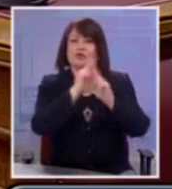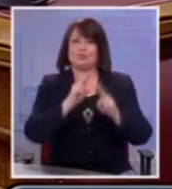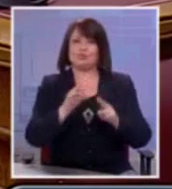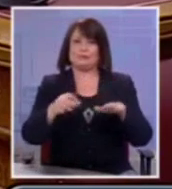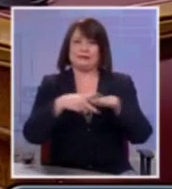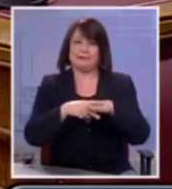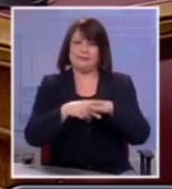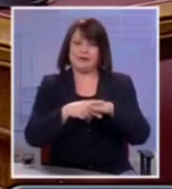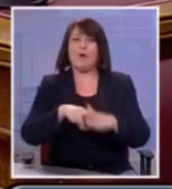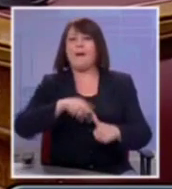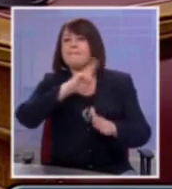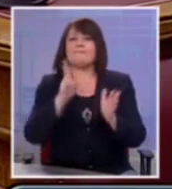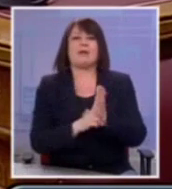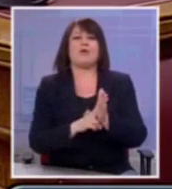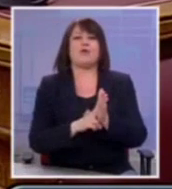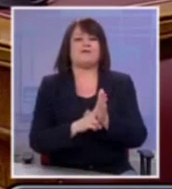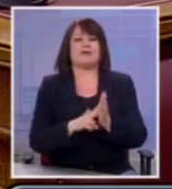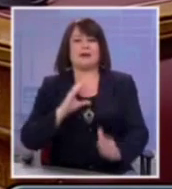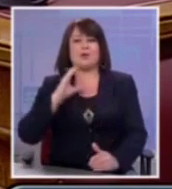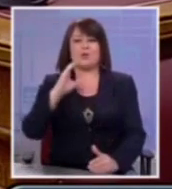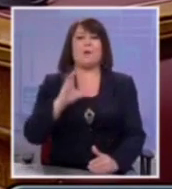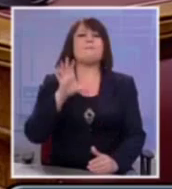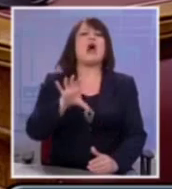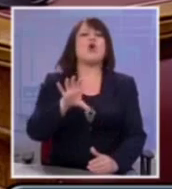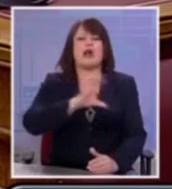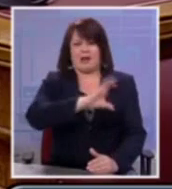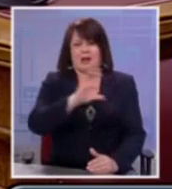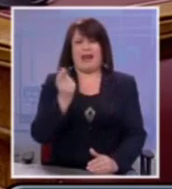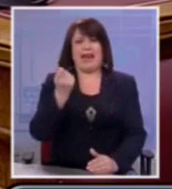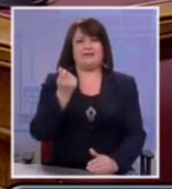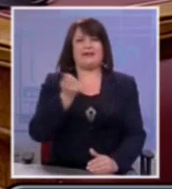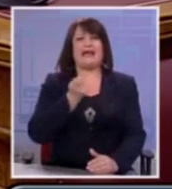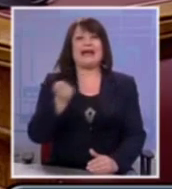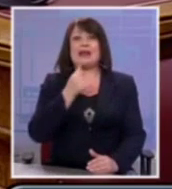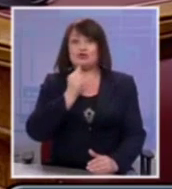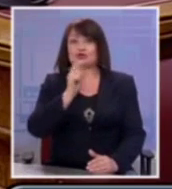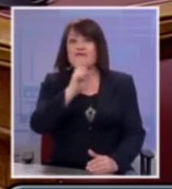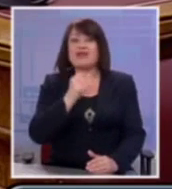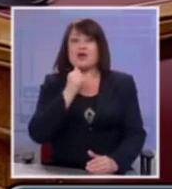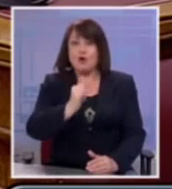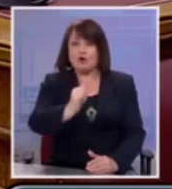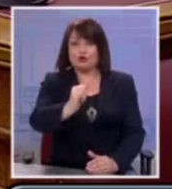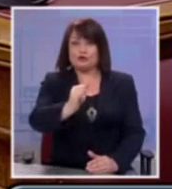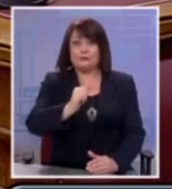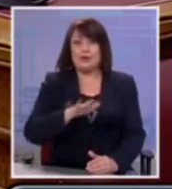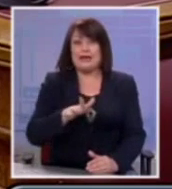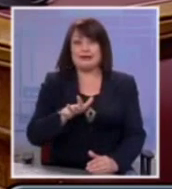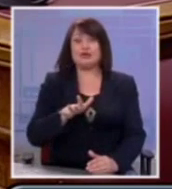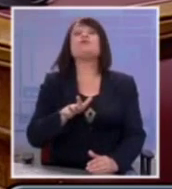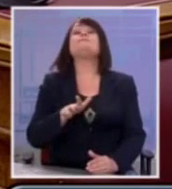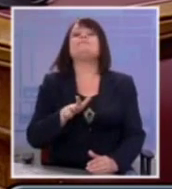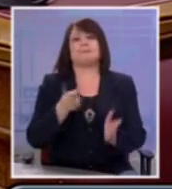Ταμείου απαγορεύεται να χρηματοδοτηθεί μια χώρα της οποίας το χρέος δεν είναι βιώσιμο με μεγάλη πιθανότητα.